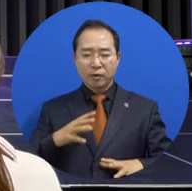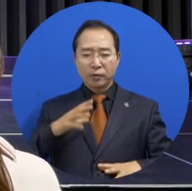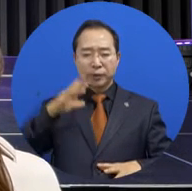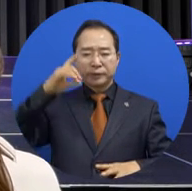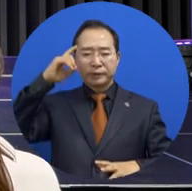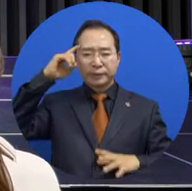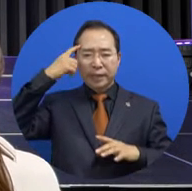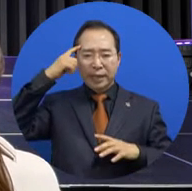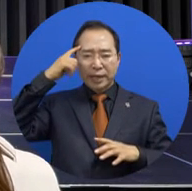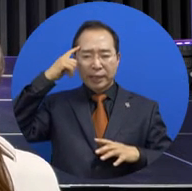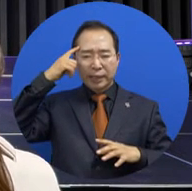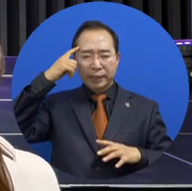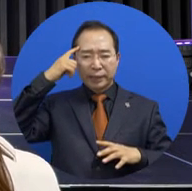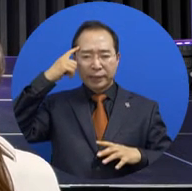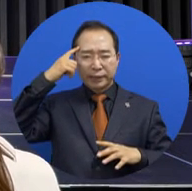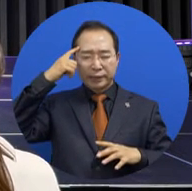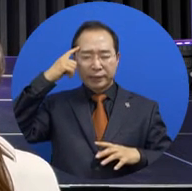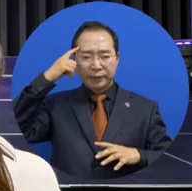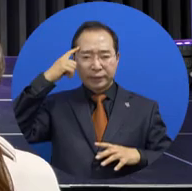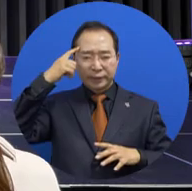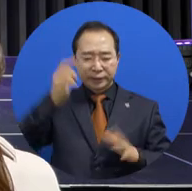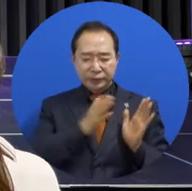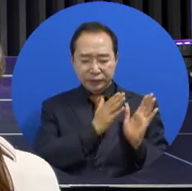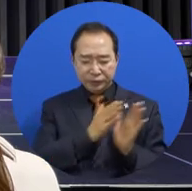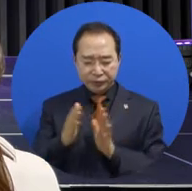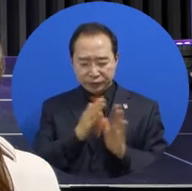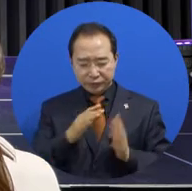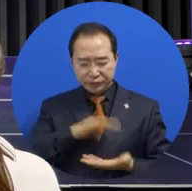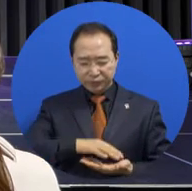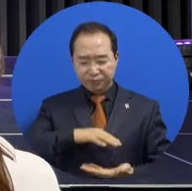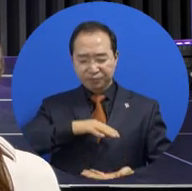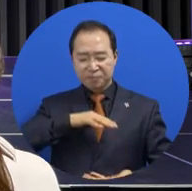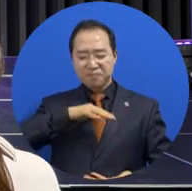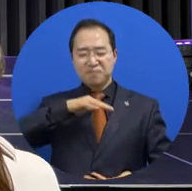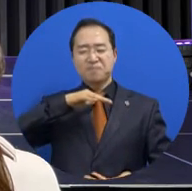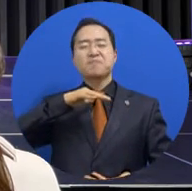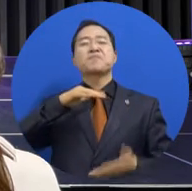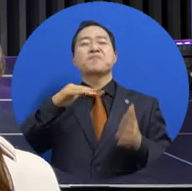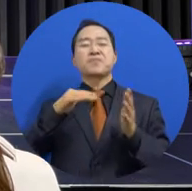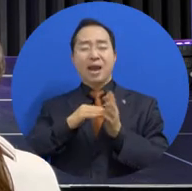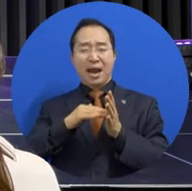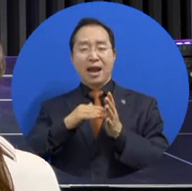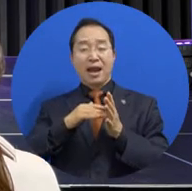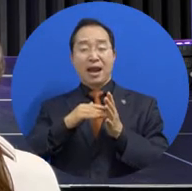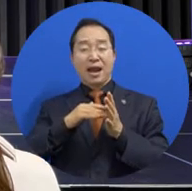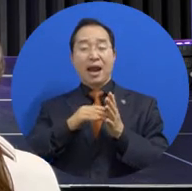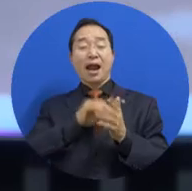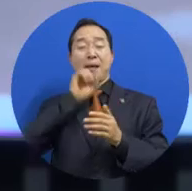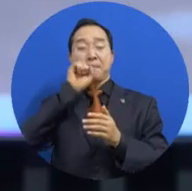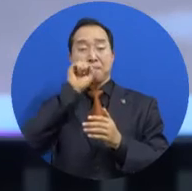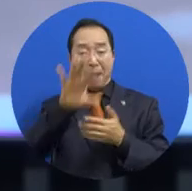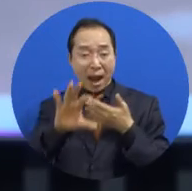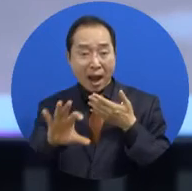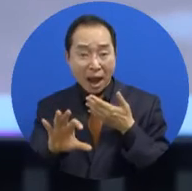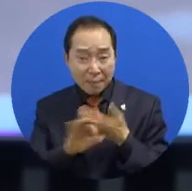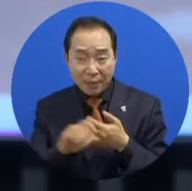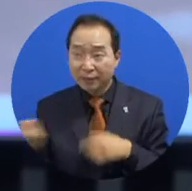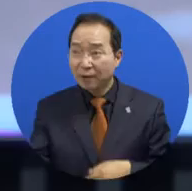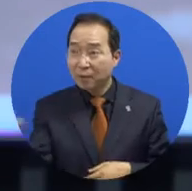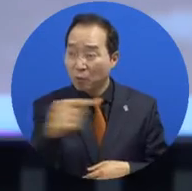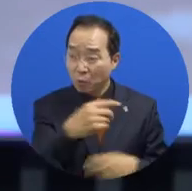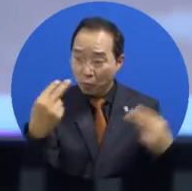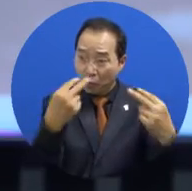이 이성적인 어떤 사유로 끌어올려야 돼요. 그거를 밖으로 표현해내면 아 너무